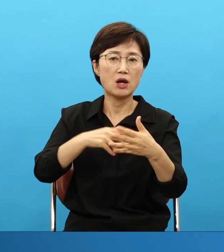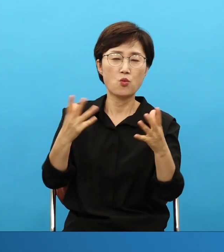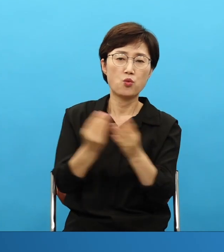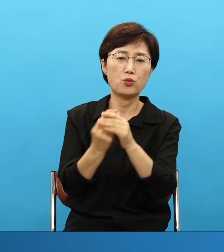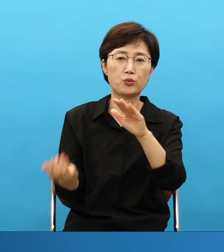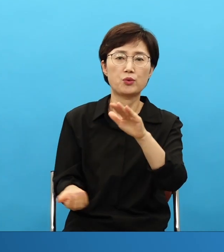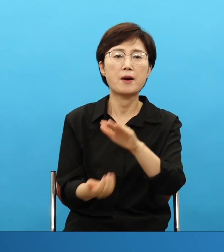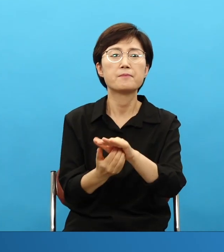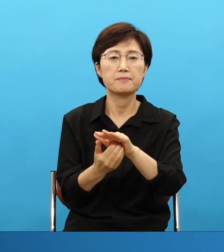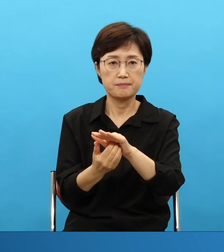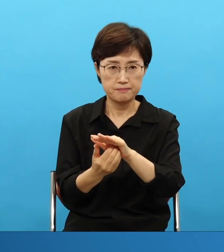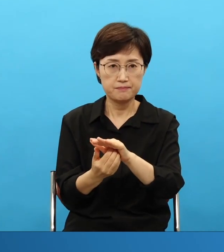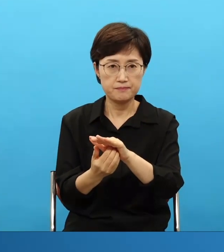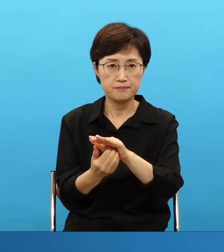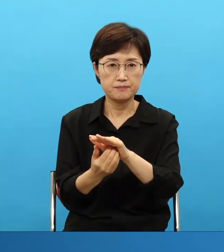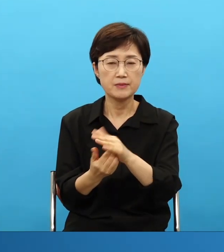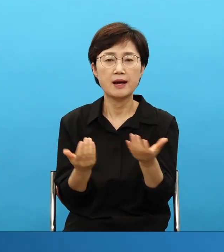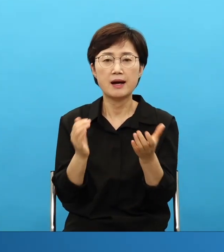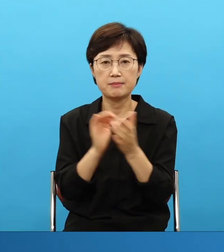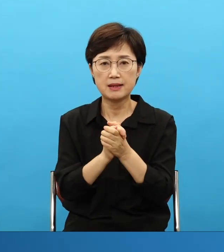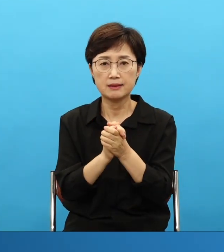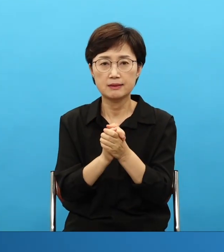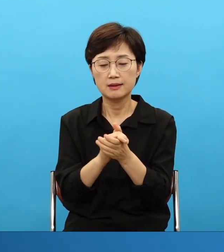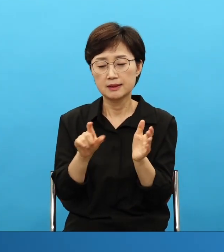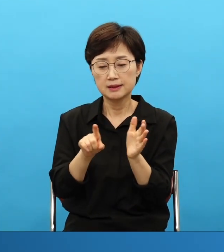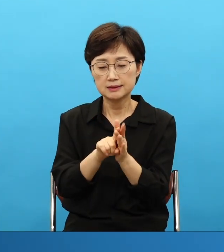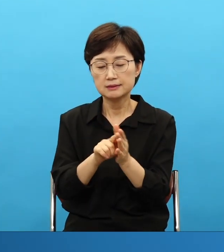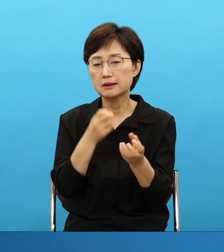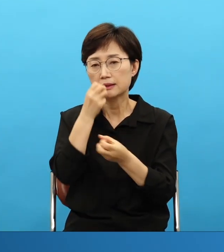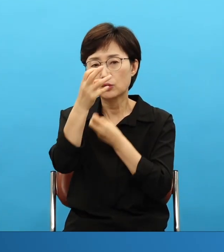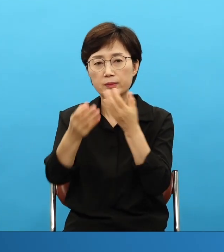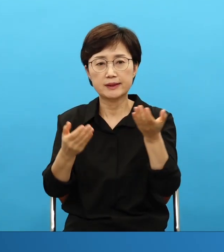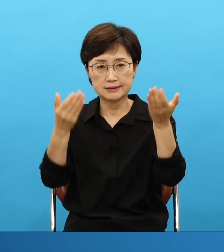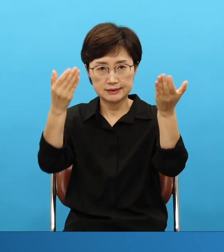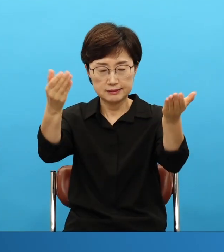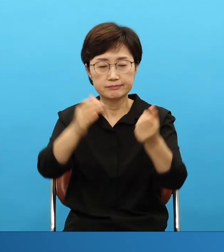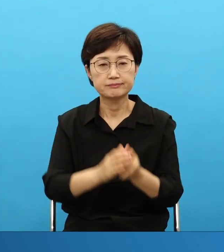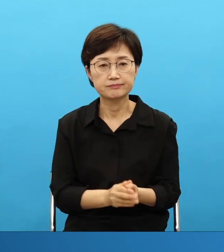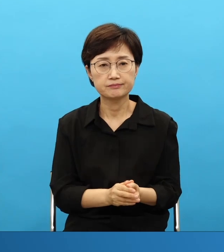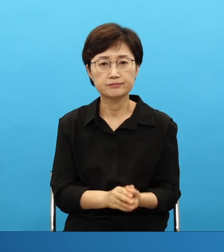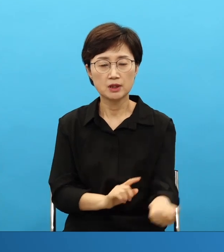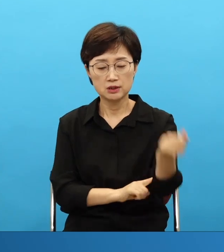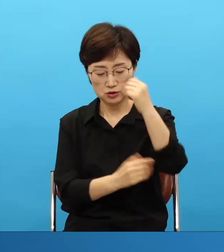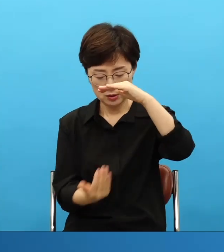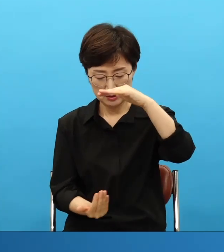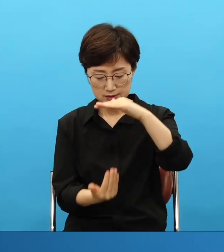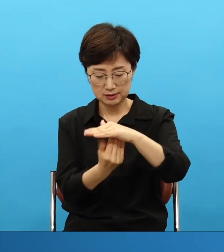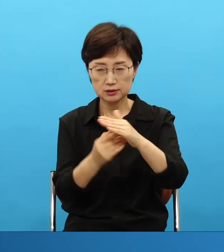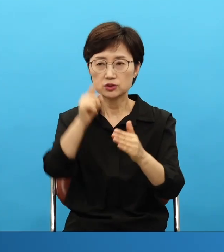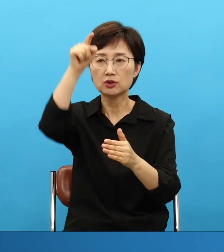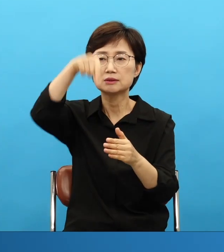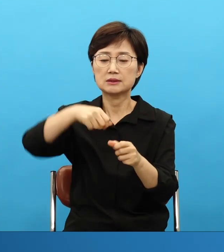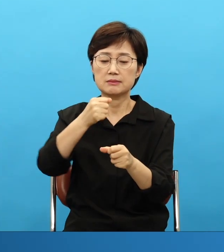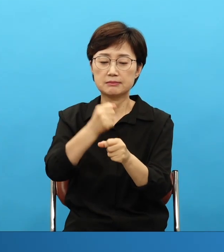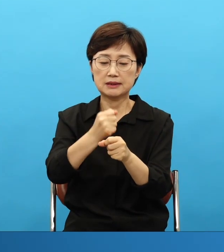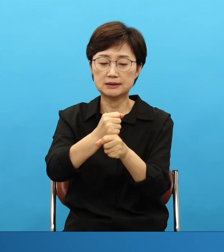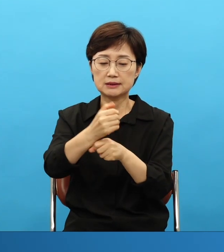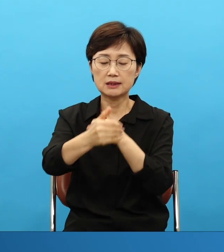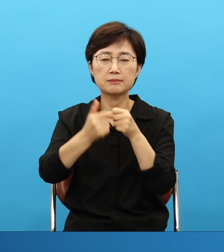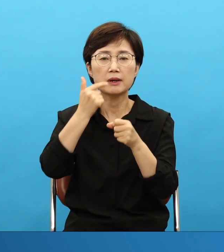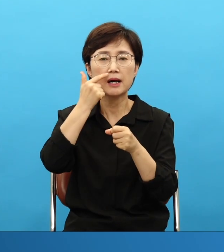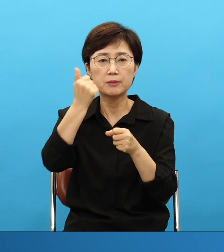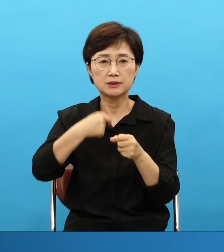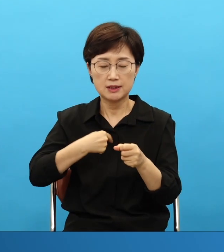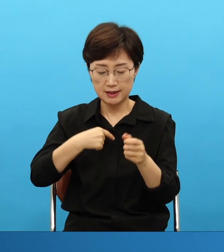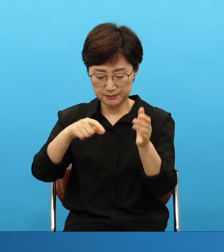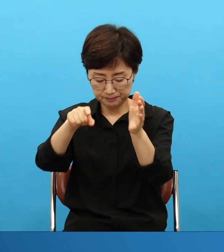온전히 이루어지라 아멘 우리의 신앙을 고백합니다 전능하사 천지를 만드신 하나님